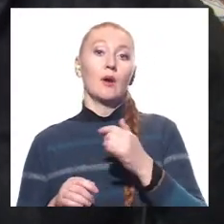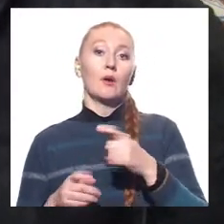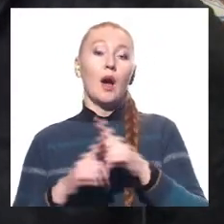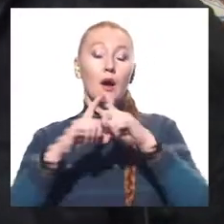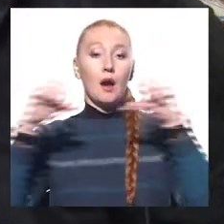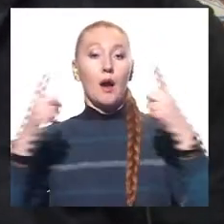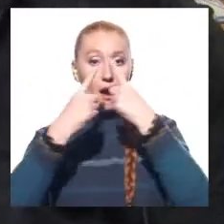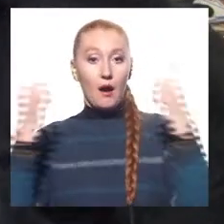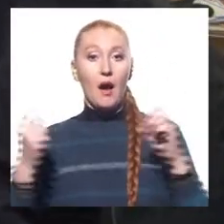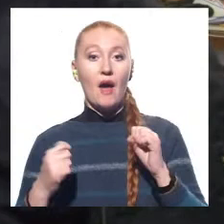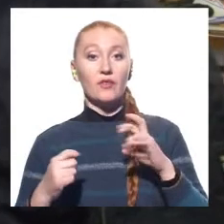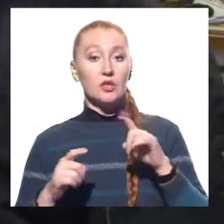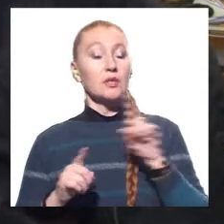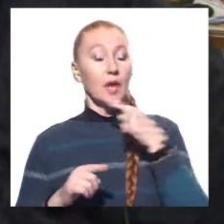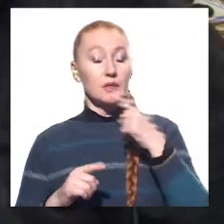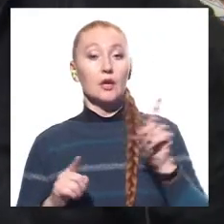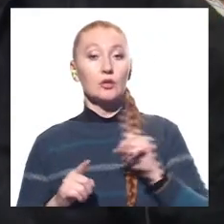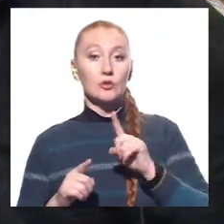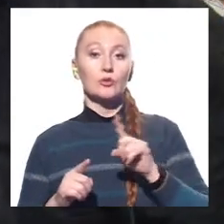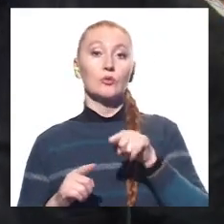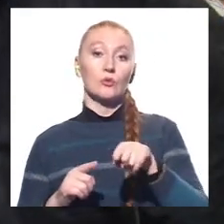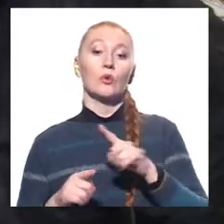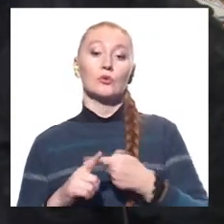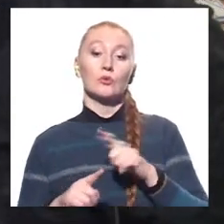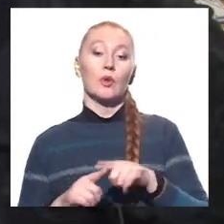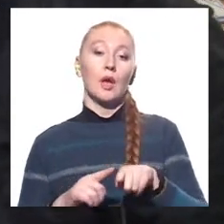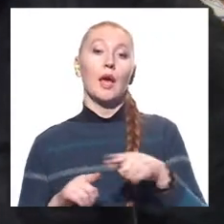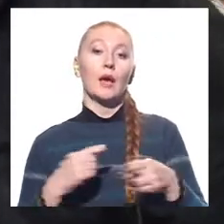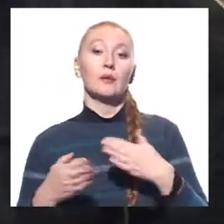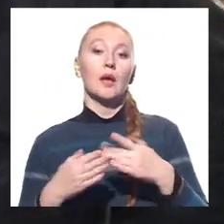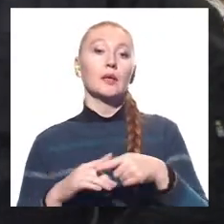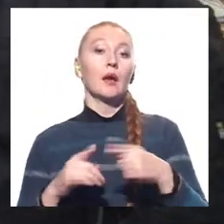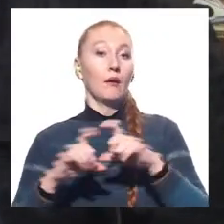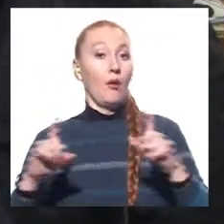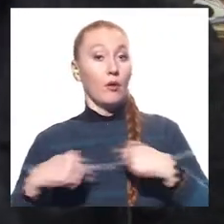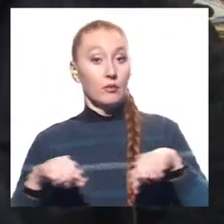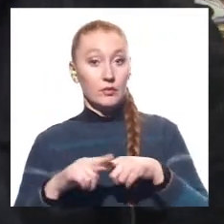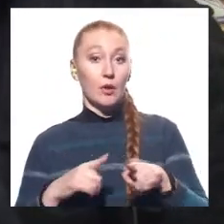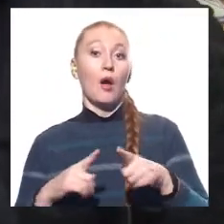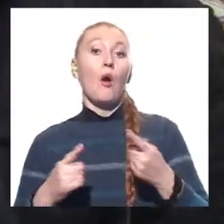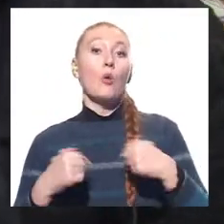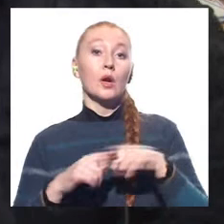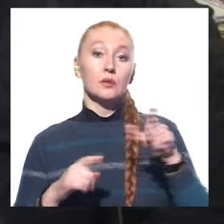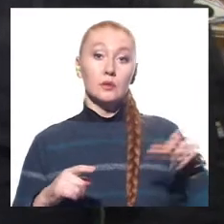афішу свою і сказали про те, що це наш, ну, тобто позиціонували, що це їхній захід. У організаторів за